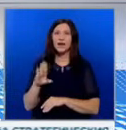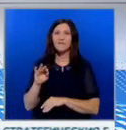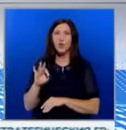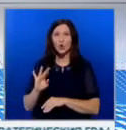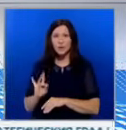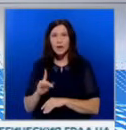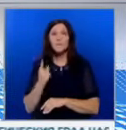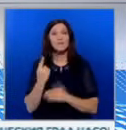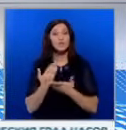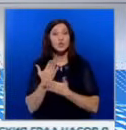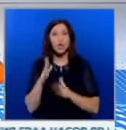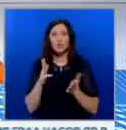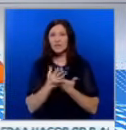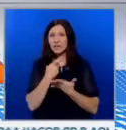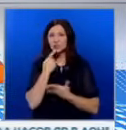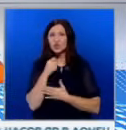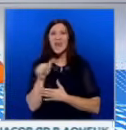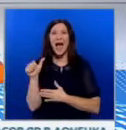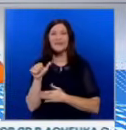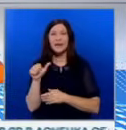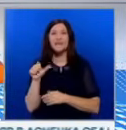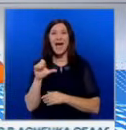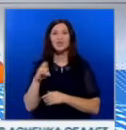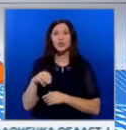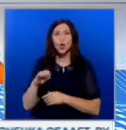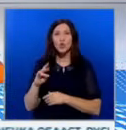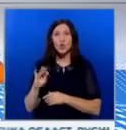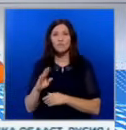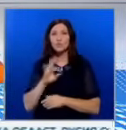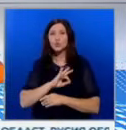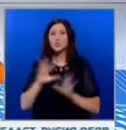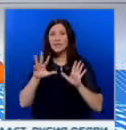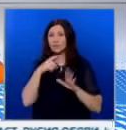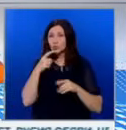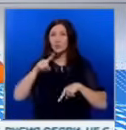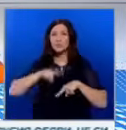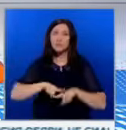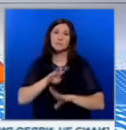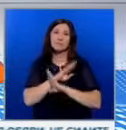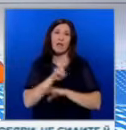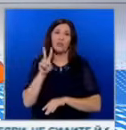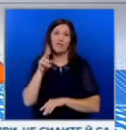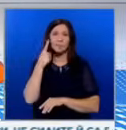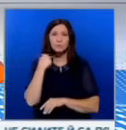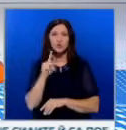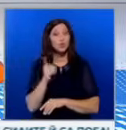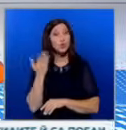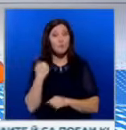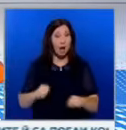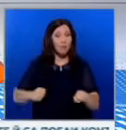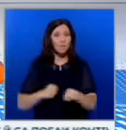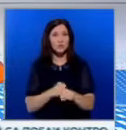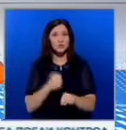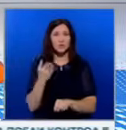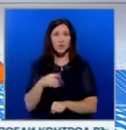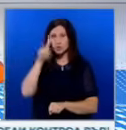Явор. Първоначално 19-годишният Адриан Антонов получи 9-годишна присъда за смъртта на двамата младежи, които бяха блъснати от